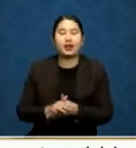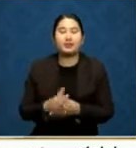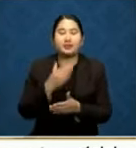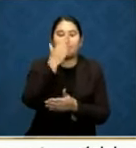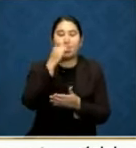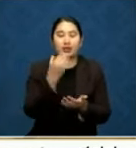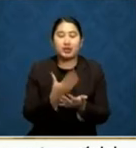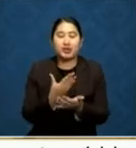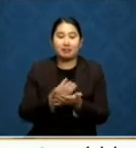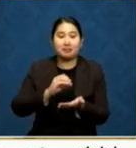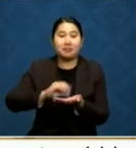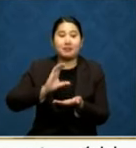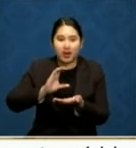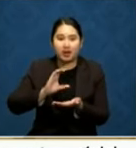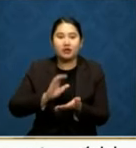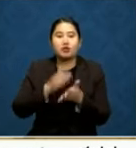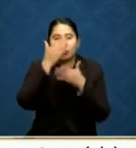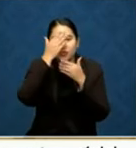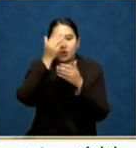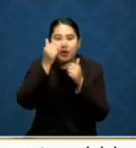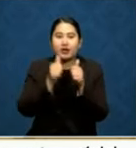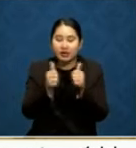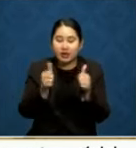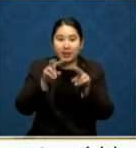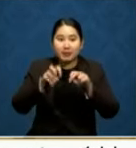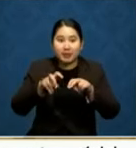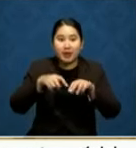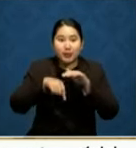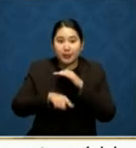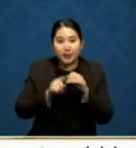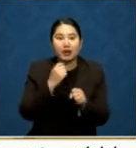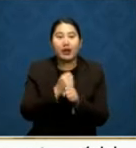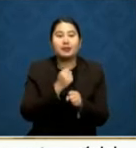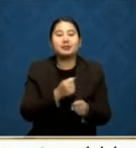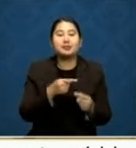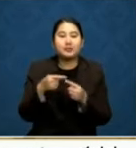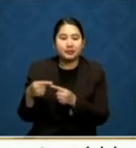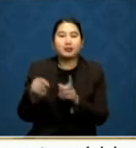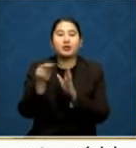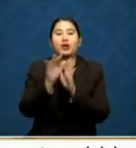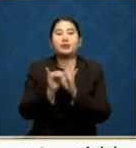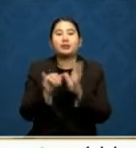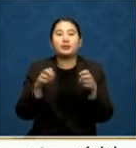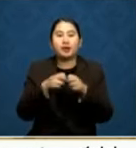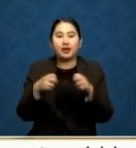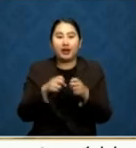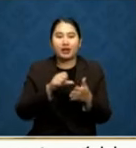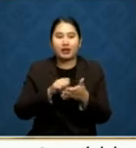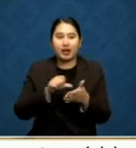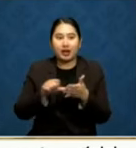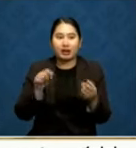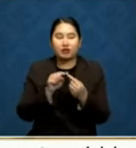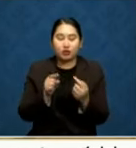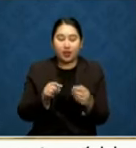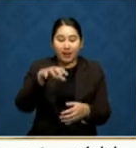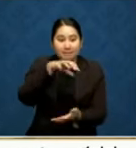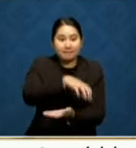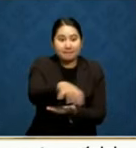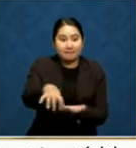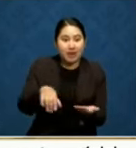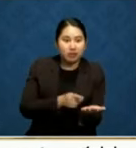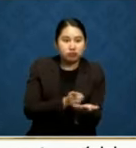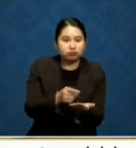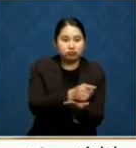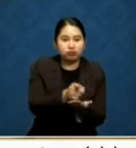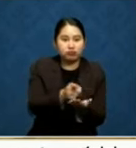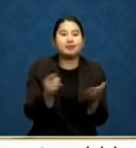มากอัี้นาสนใจครัf็ amenaiNeujo baiiเพื่อแ้ปัหาจภานรสูง เลผังเมืองก็ขบเคื่อนเต็